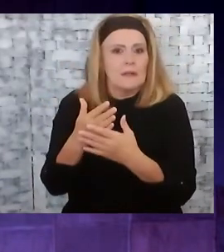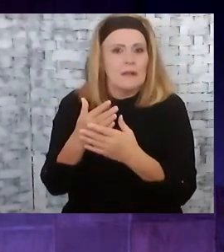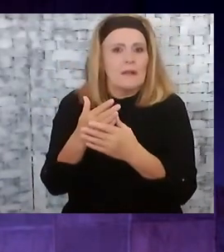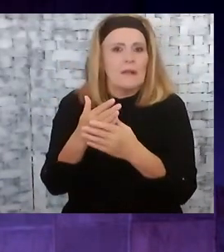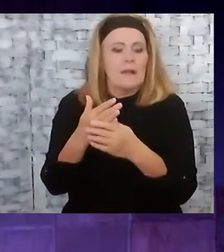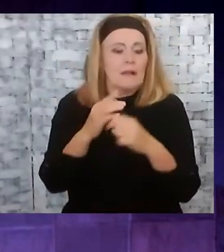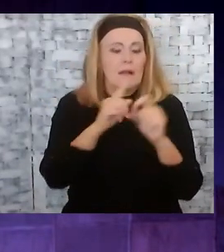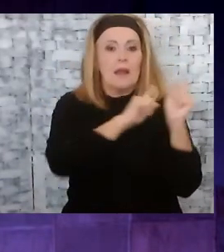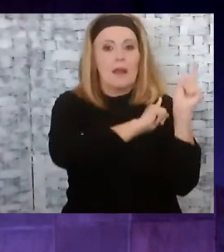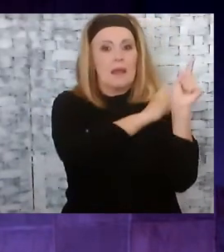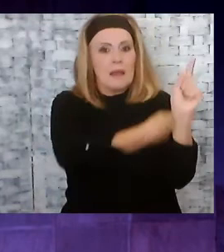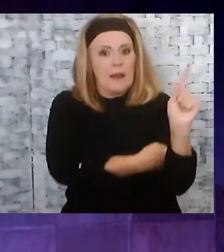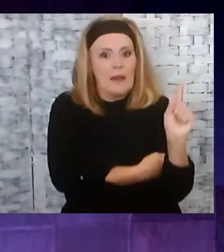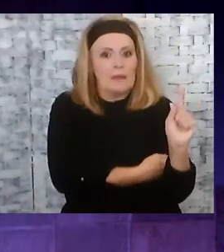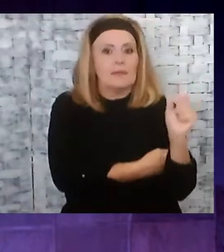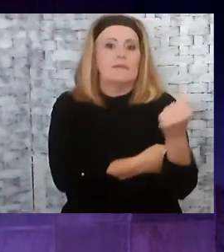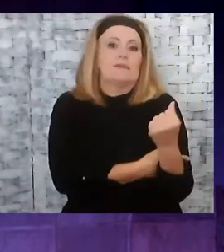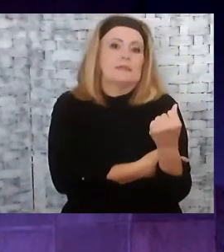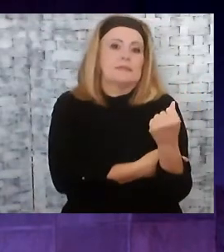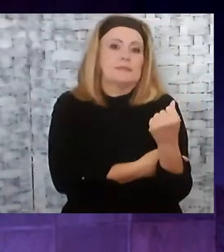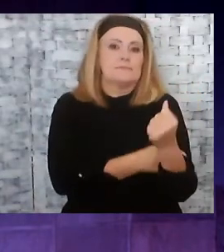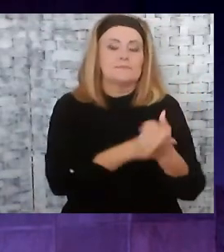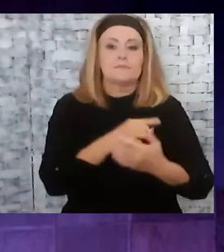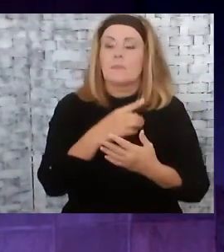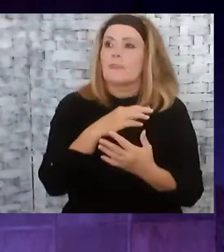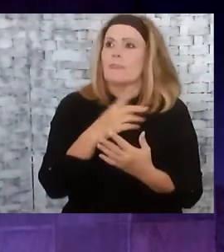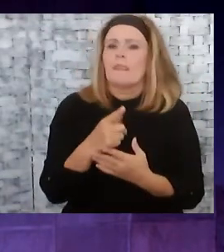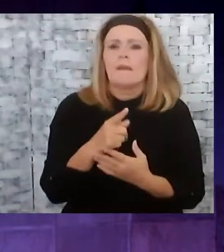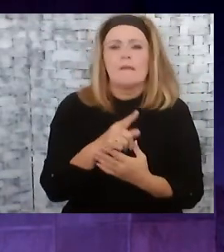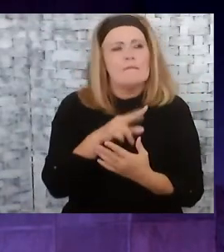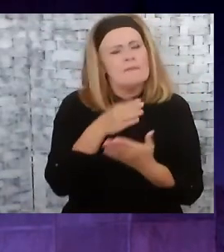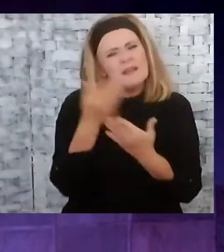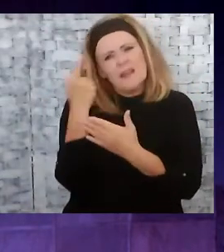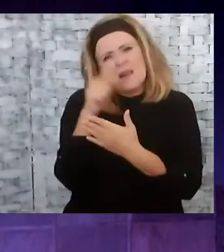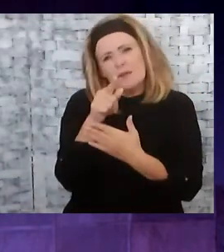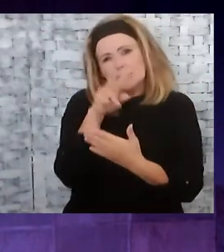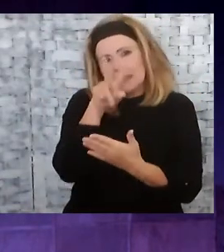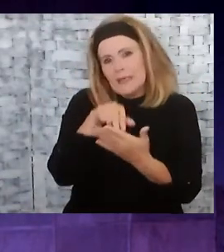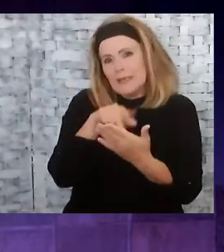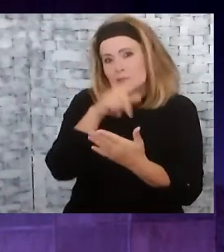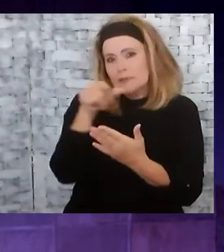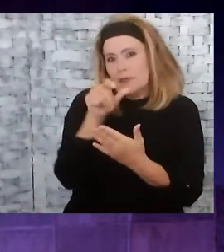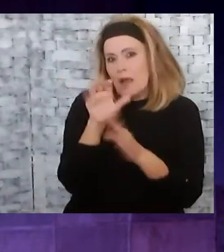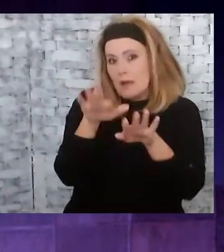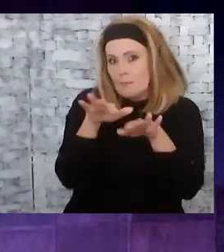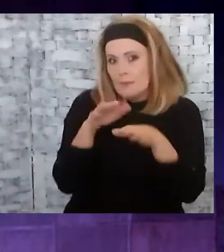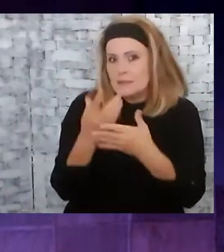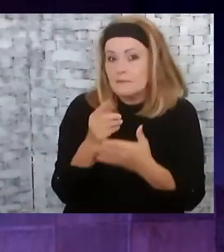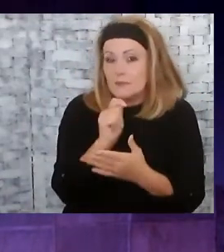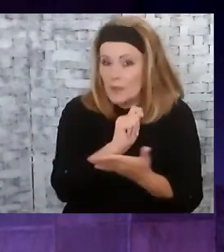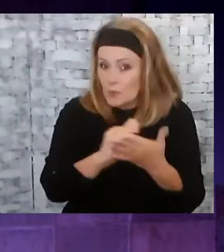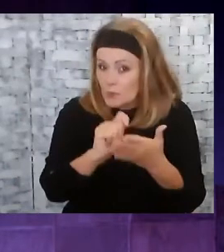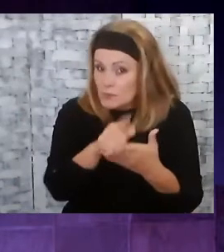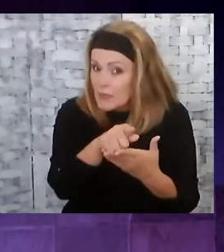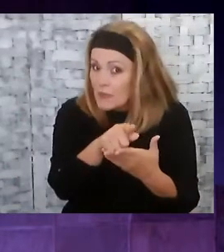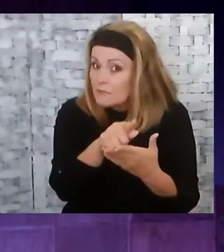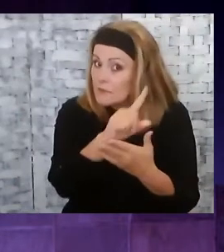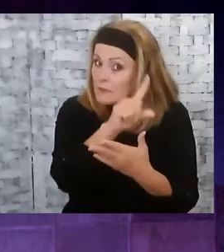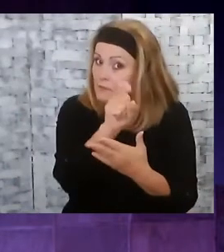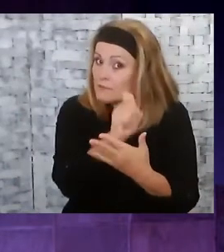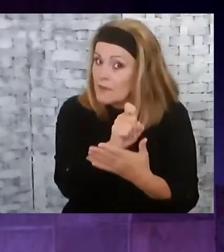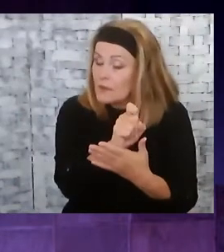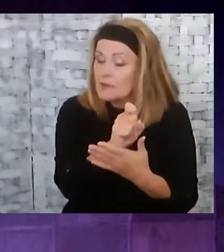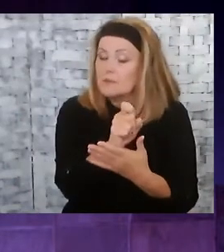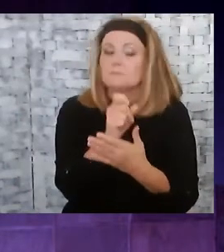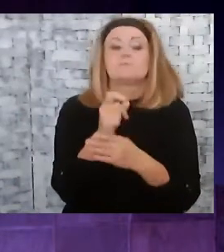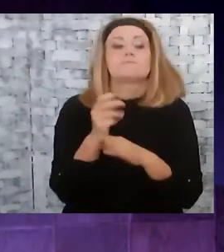gelees, wat iemand van jou skryf? Nou, ons is bezig met die reeks oor Johannes, die evangelie van